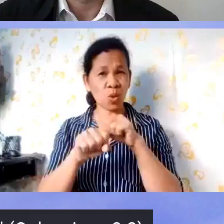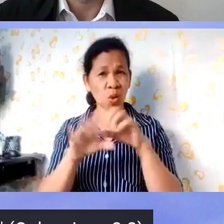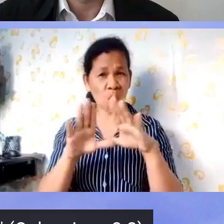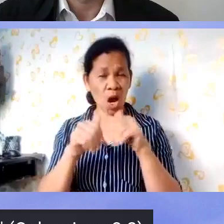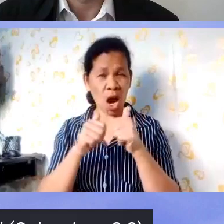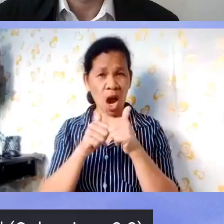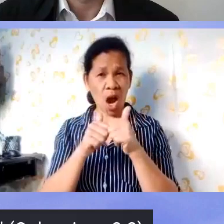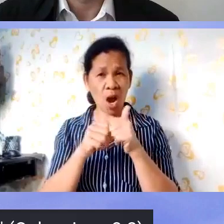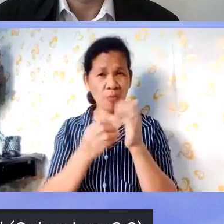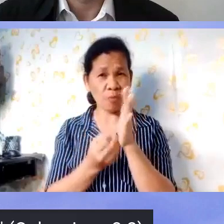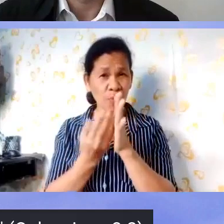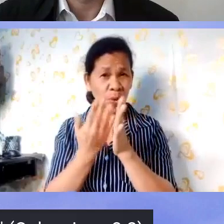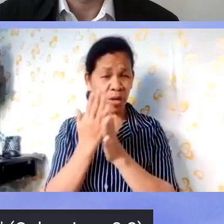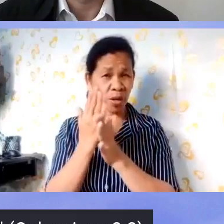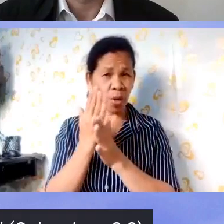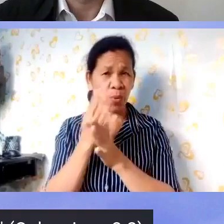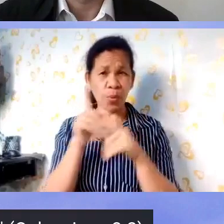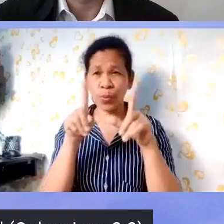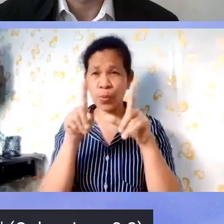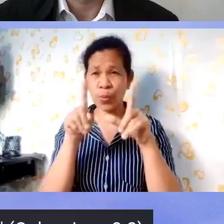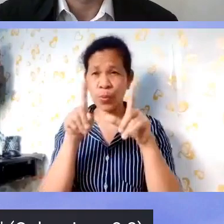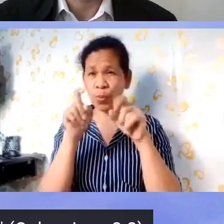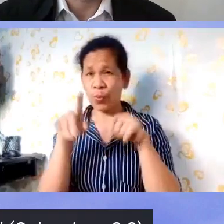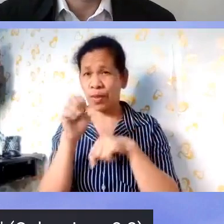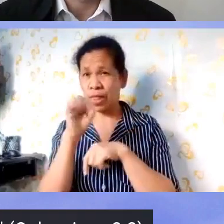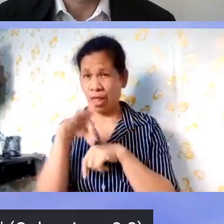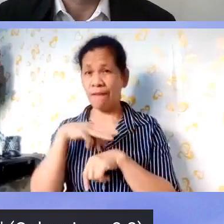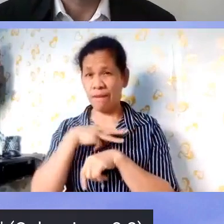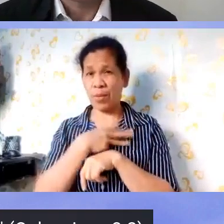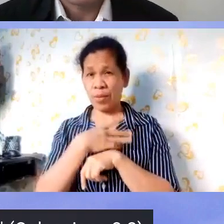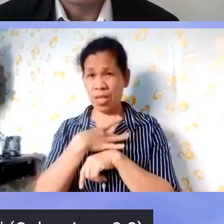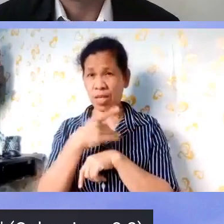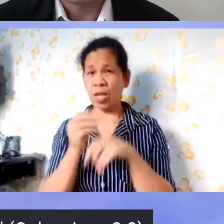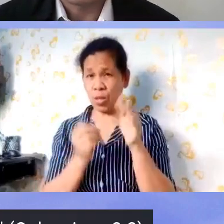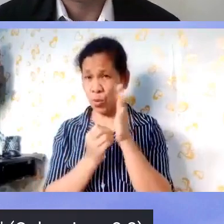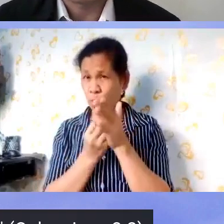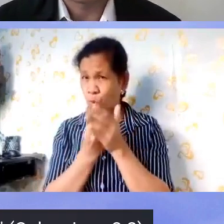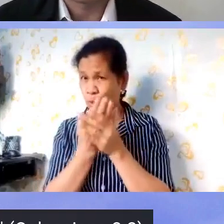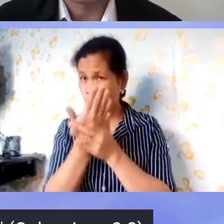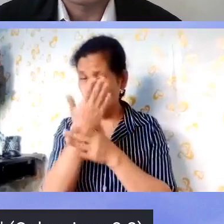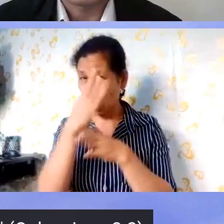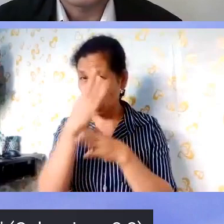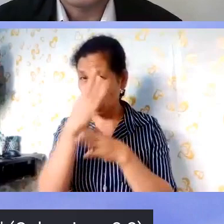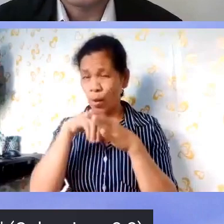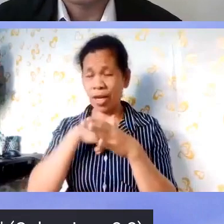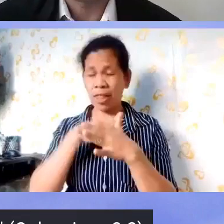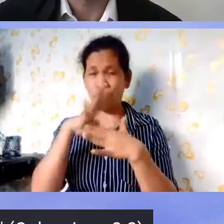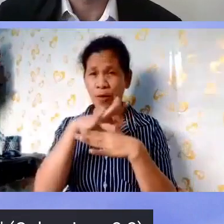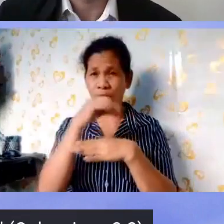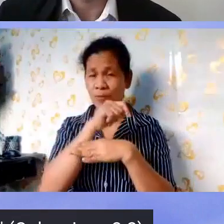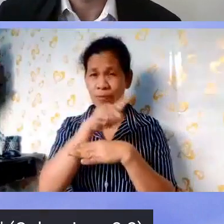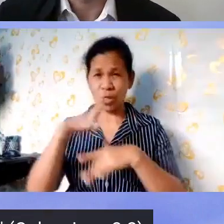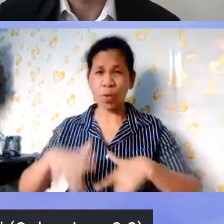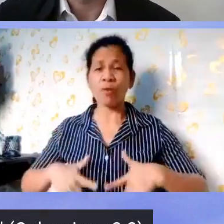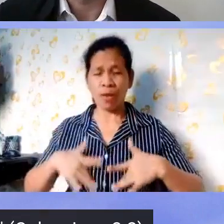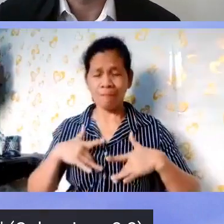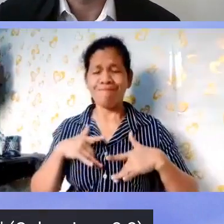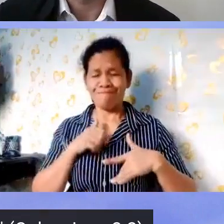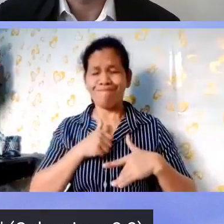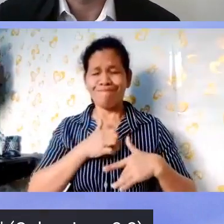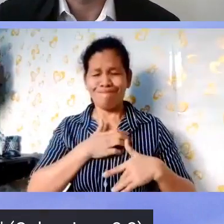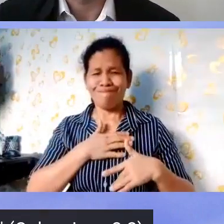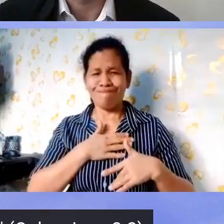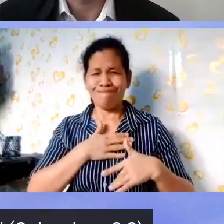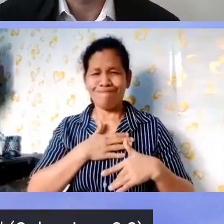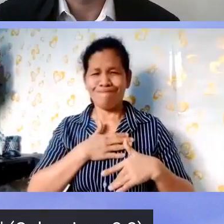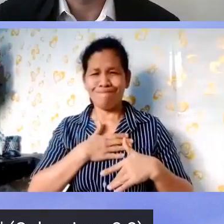Okay? So, kung nais po nating lumago sa ating spiritual na buhay, manatili po tayong